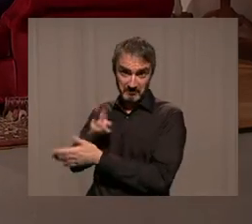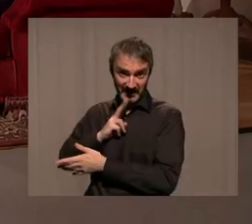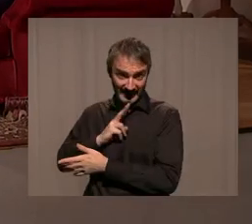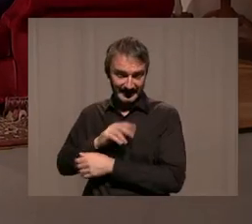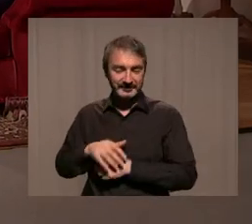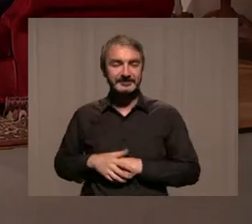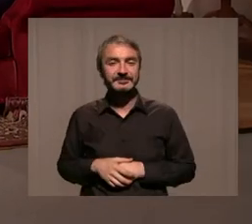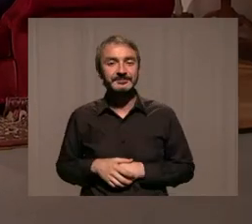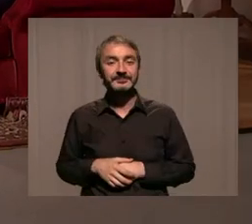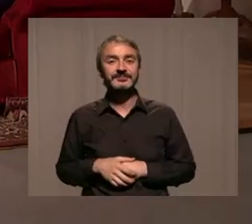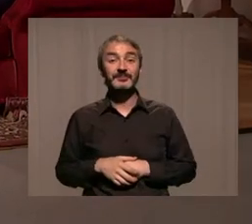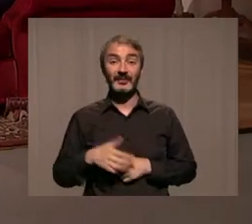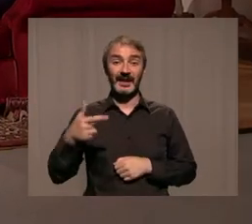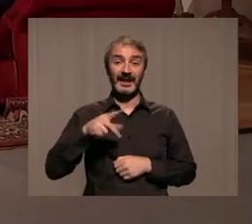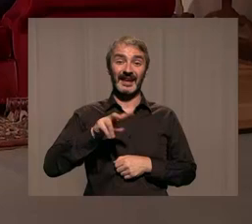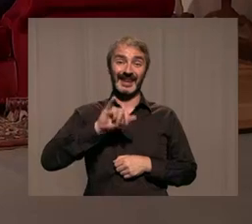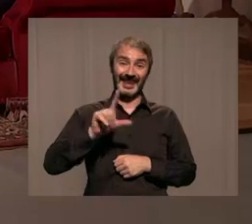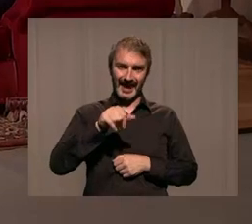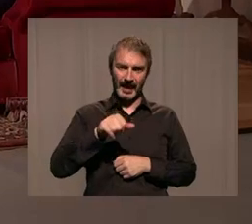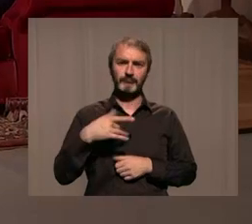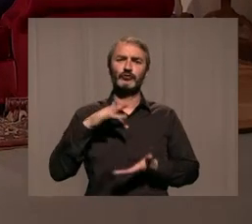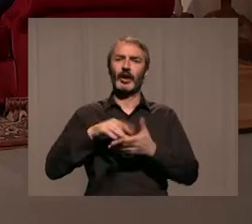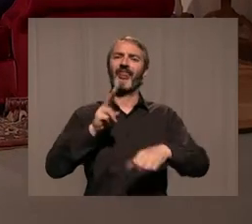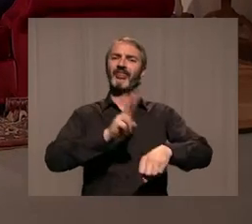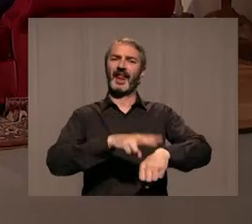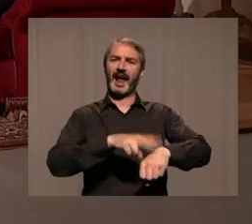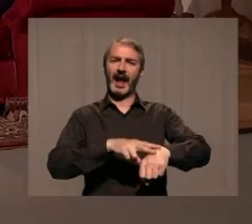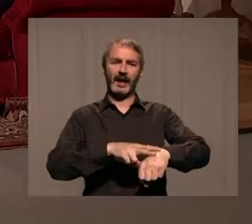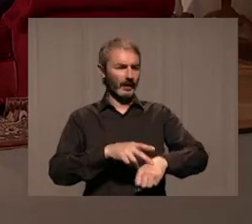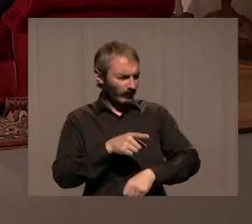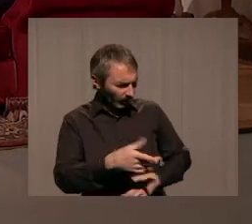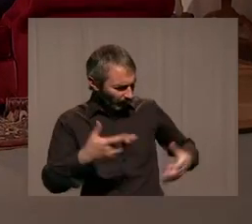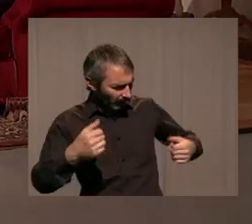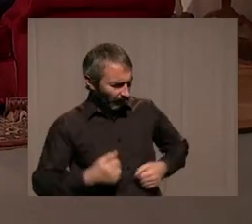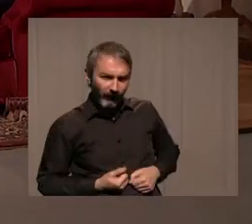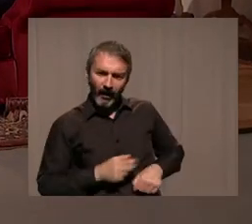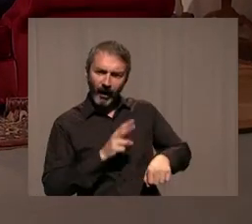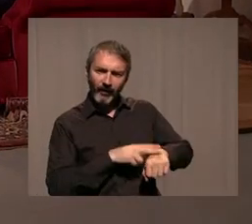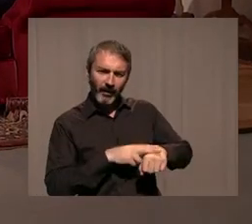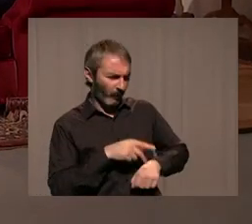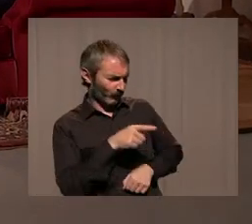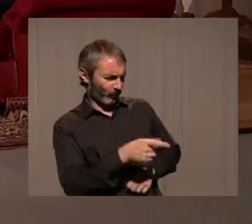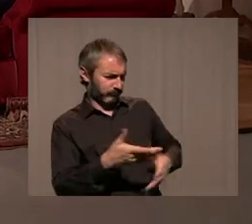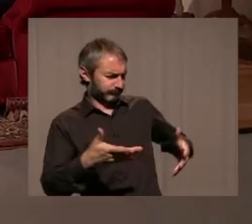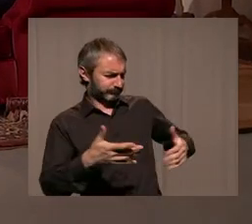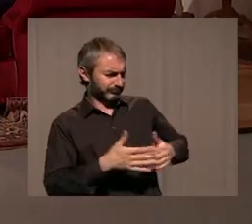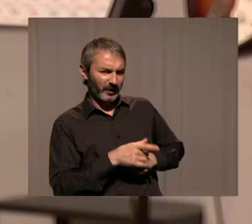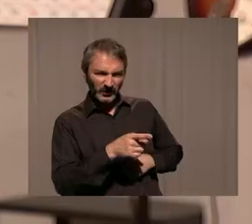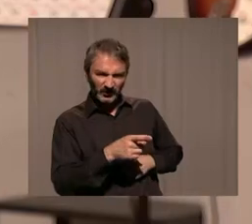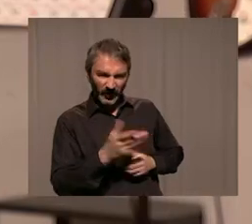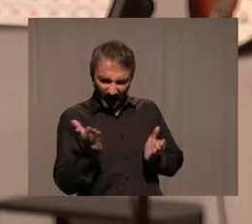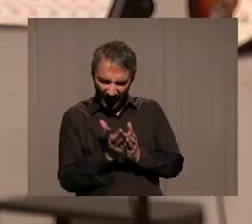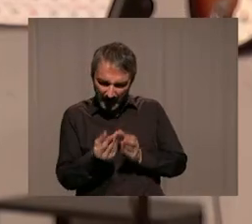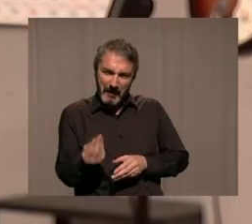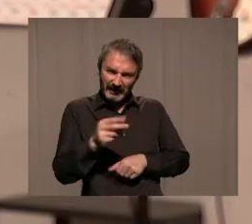que el Guillem ha estat delegat. Guillem, no tenies prou feina amb estudiar que a sobre vas fotre amb aquest merder